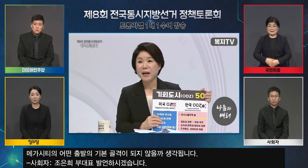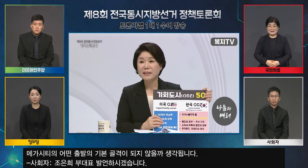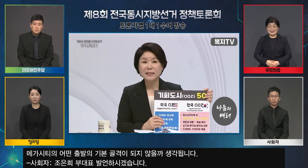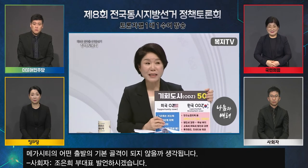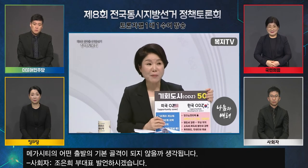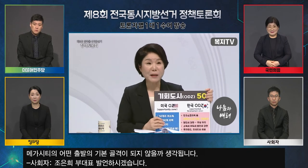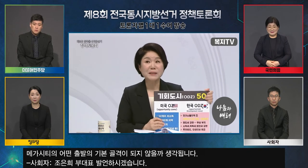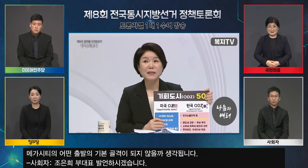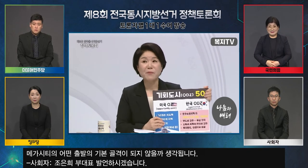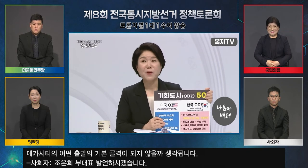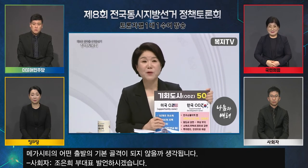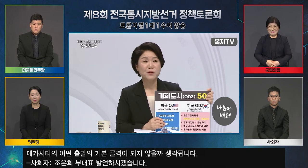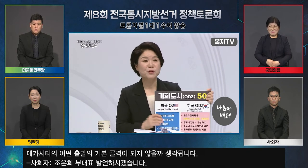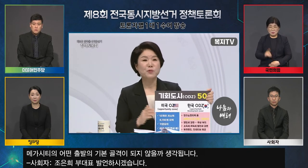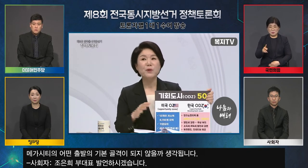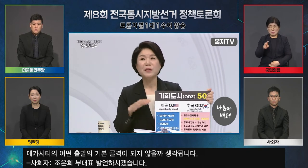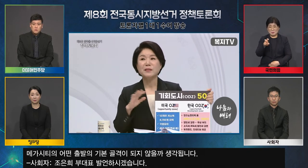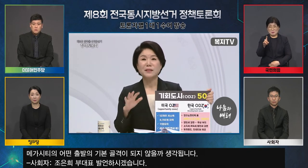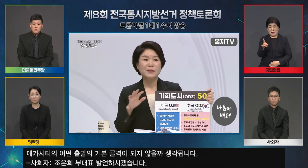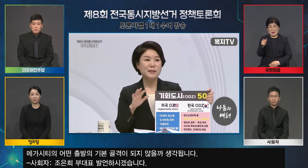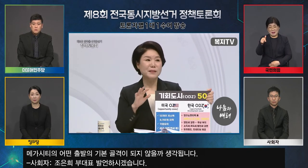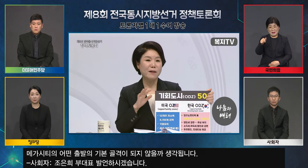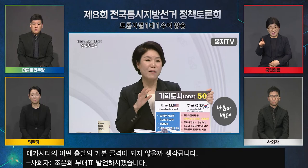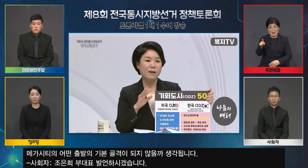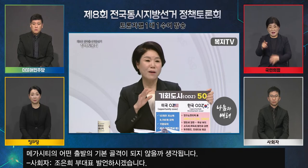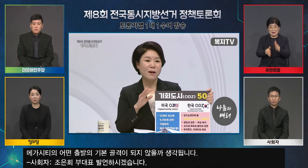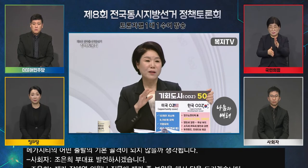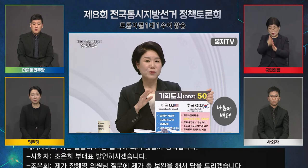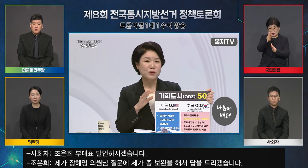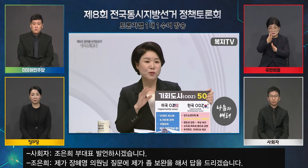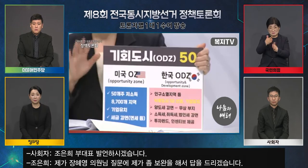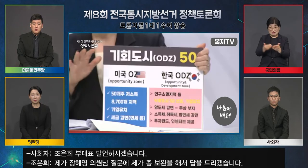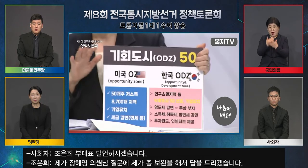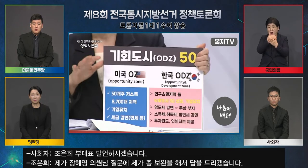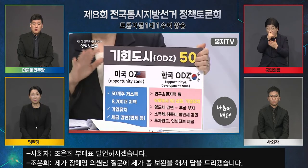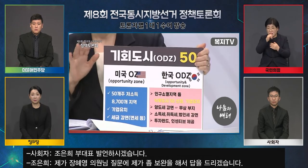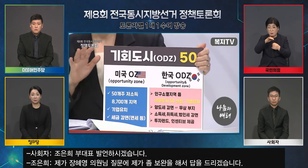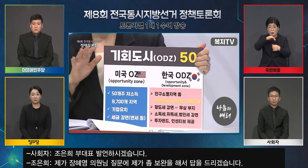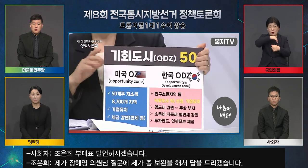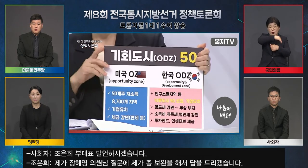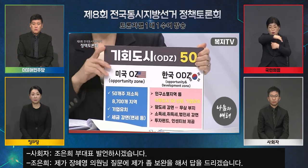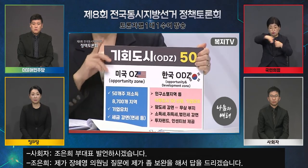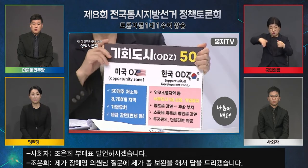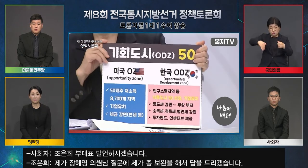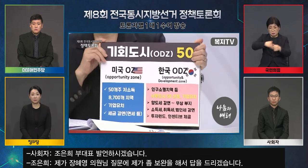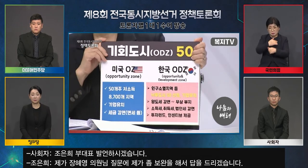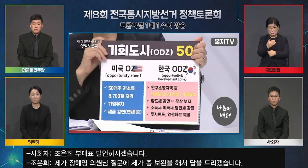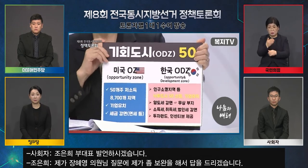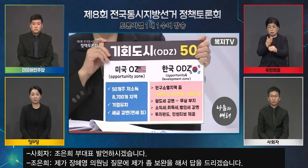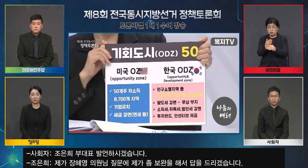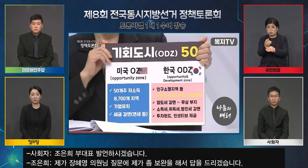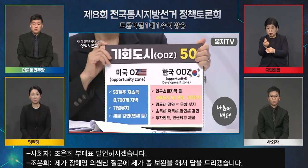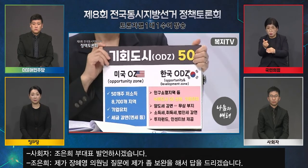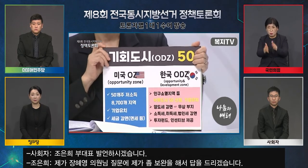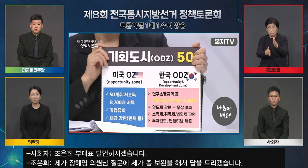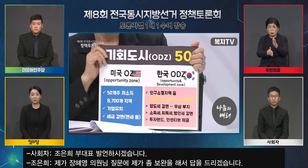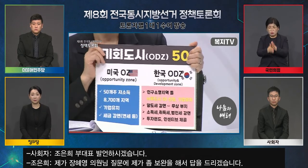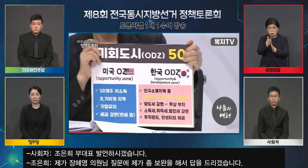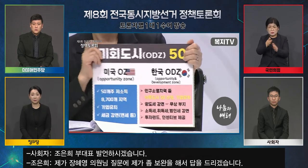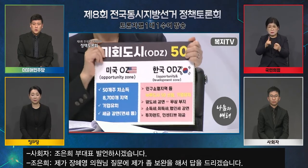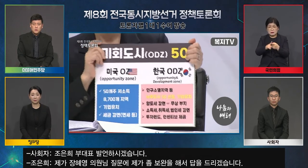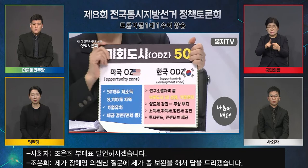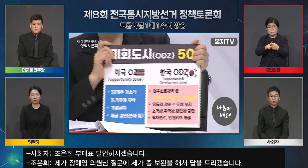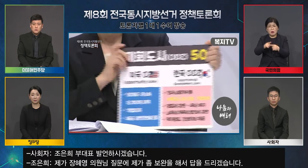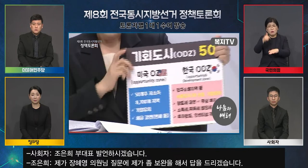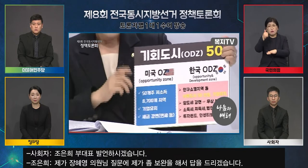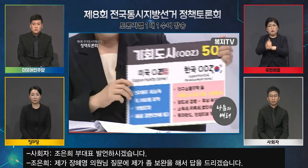그 메가시티가 발전하면 그 주변의 시티는 주변의 중소도시는 동공화되고 베드타운이